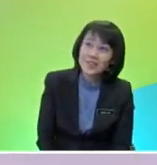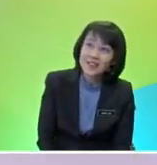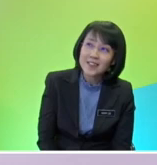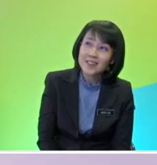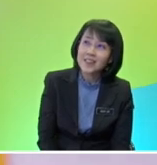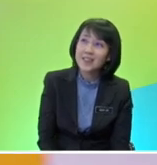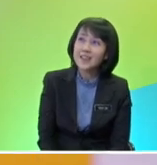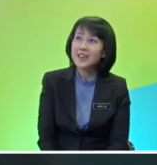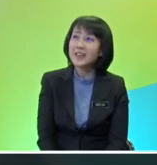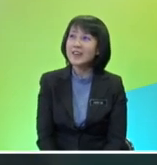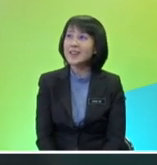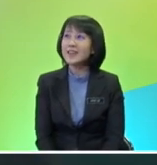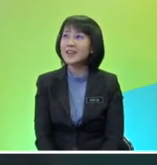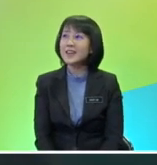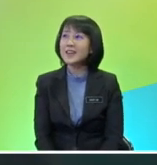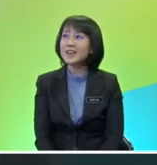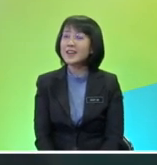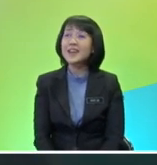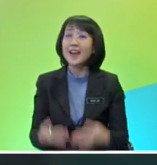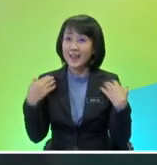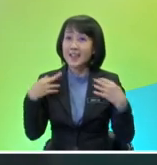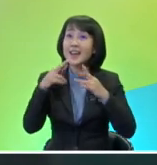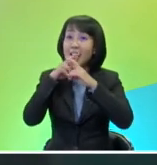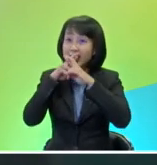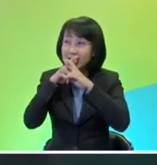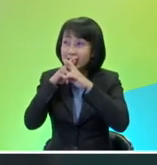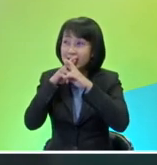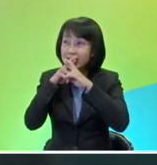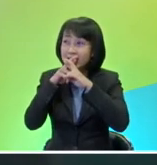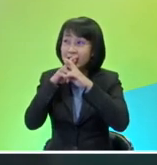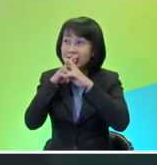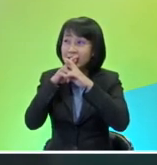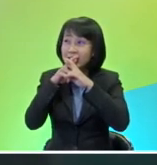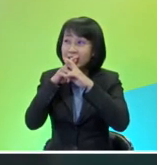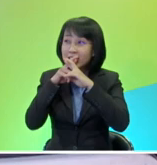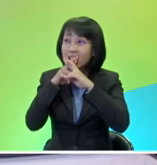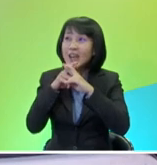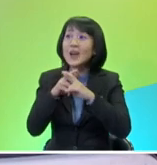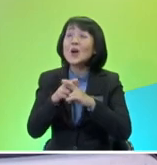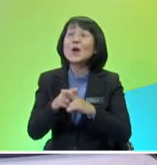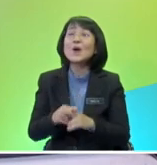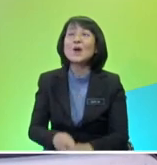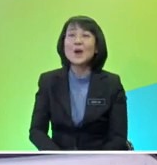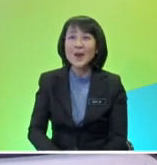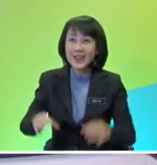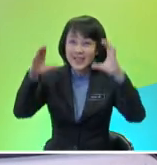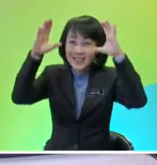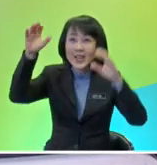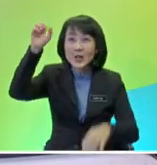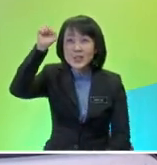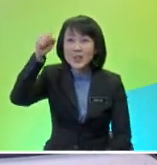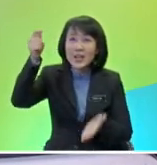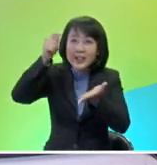Nampaknya. Sebenarnya ada rahsia di situ, di mana saya telah menebuk lubang yang kecil pada botol ini.